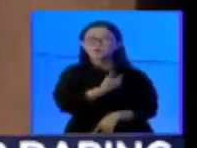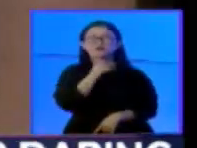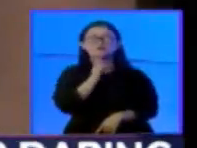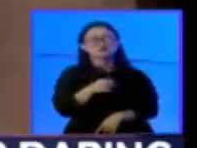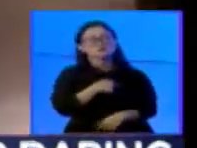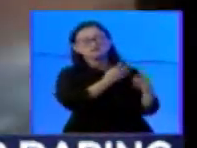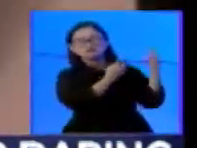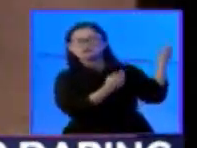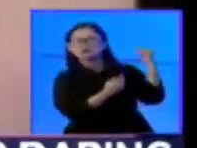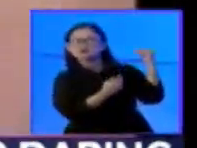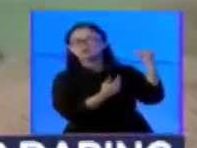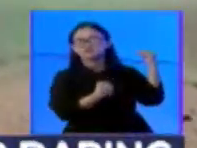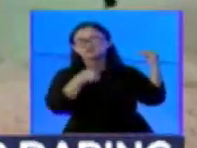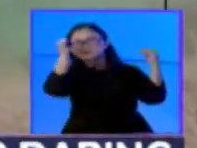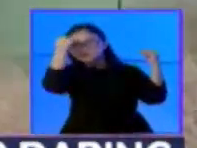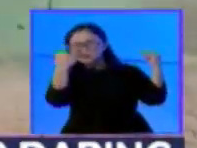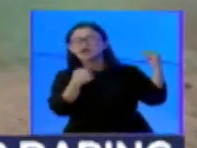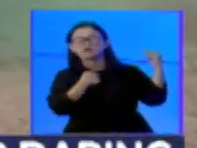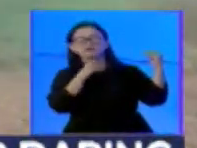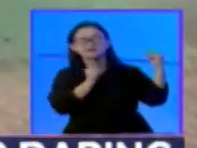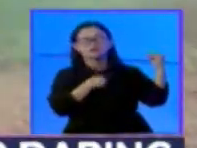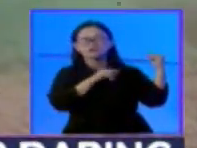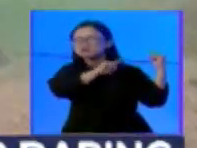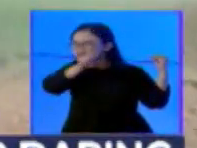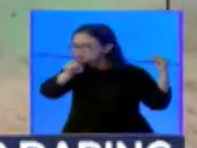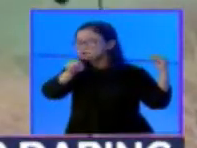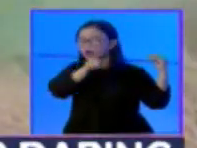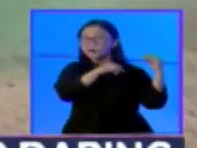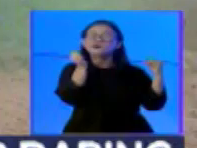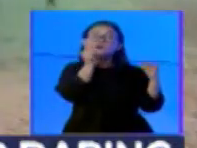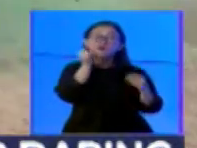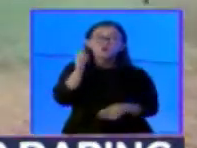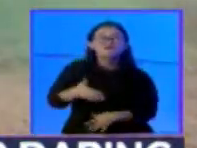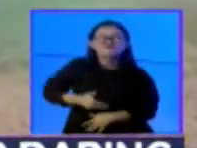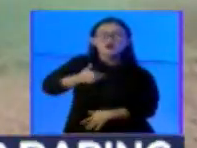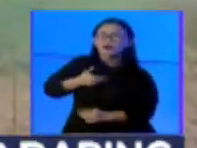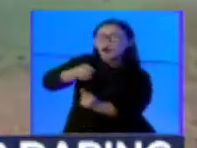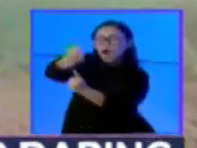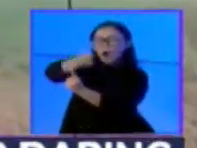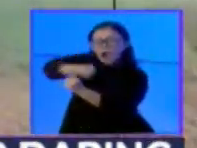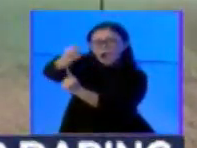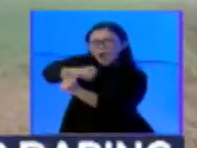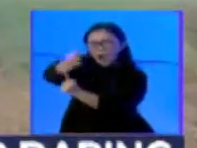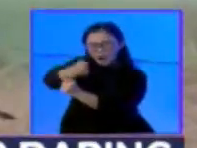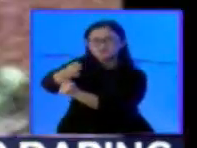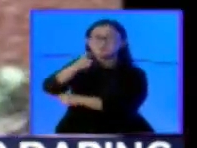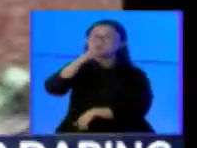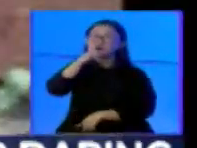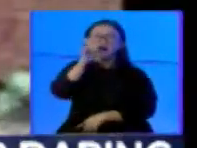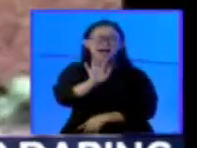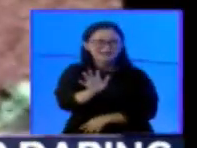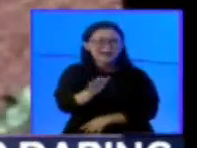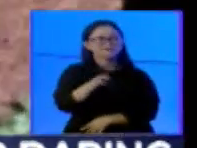menurut saat diberikan arahan belajar. Saat penganiayaan terjadi, IS tidak berada di rumah. Menyadari